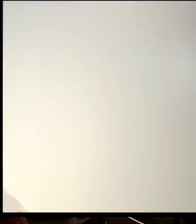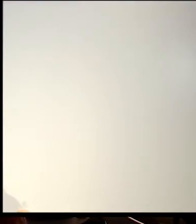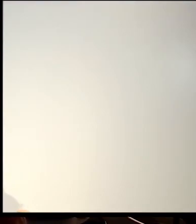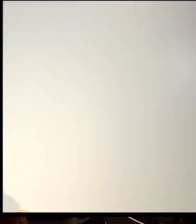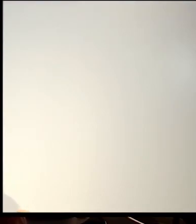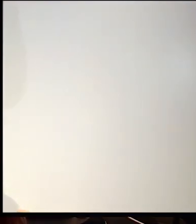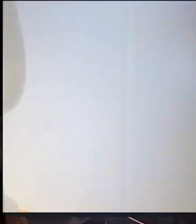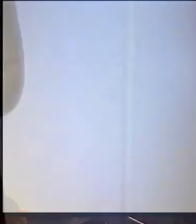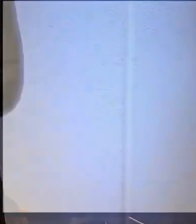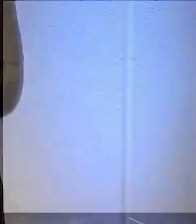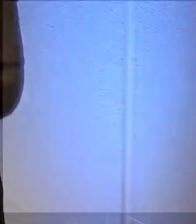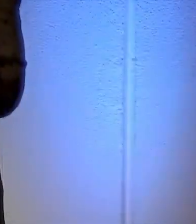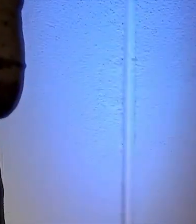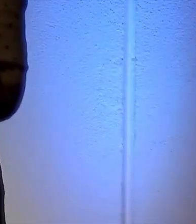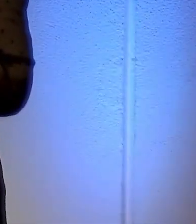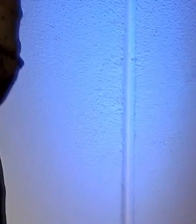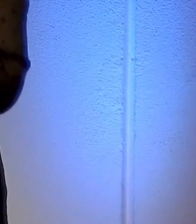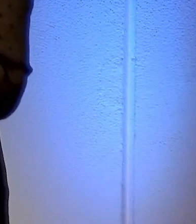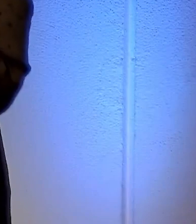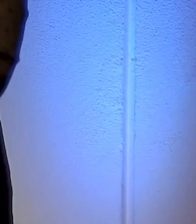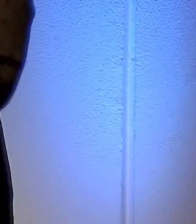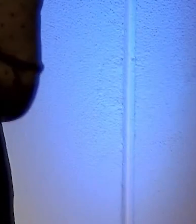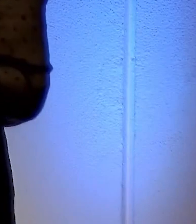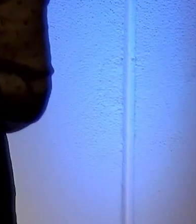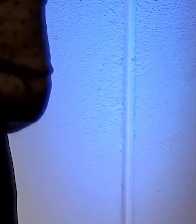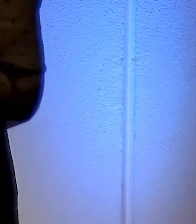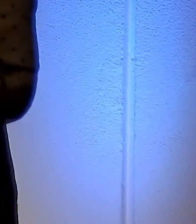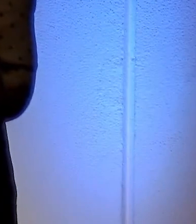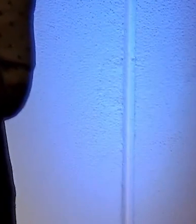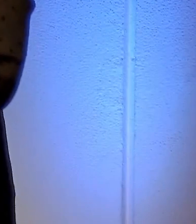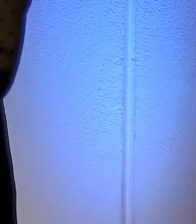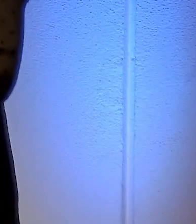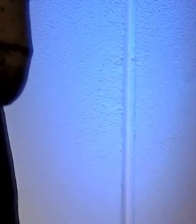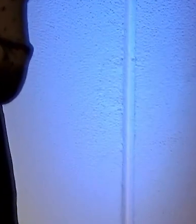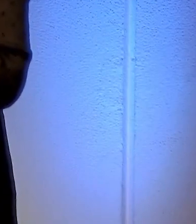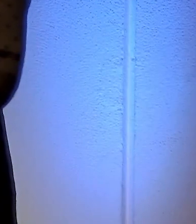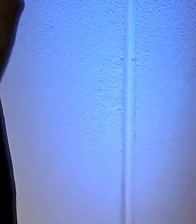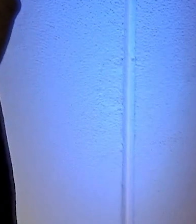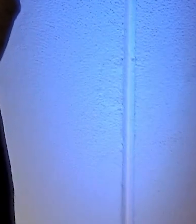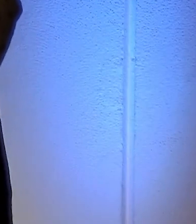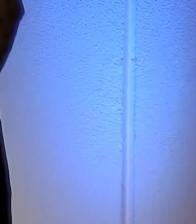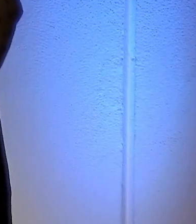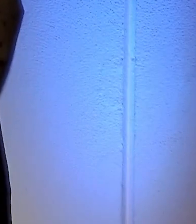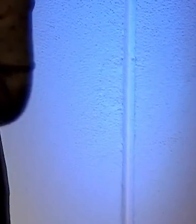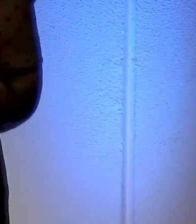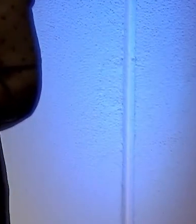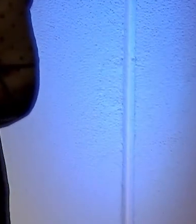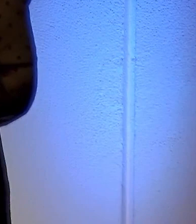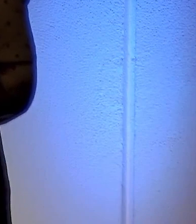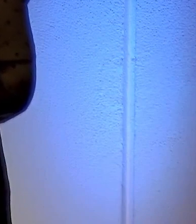dobila kretnja Ustava. Kretna leta 2020 je postala koronavirus.